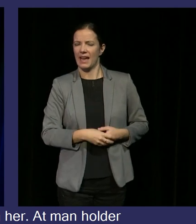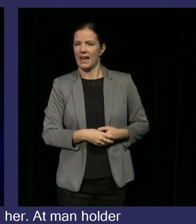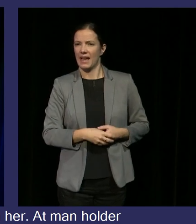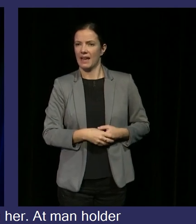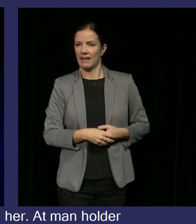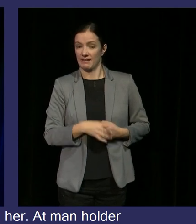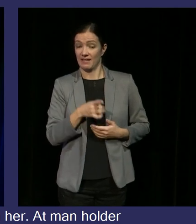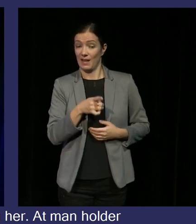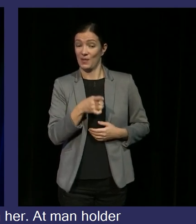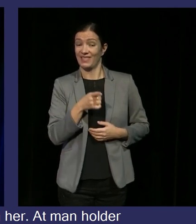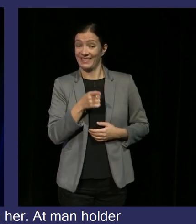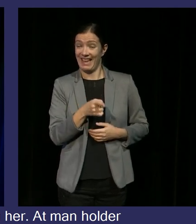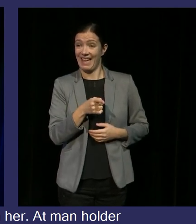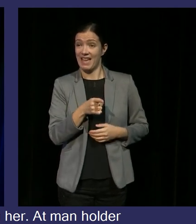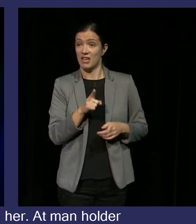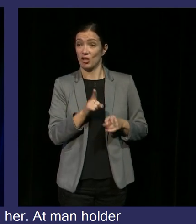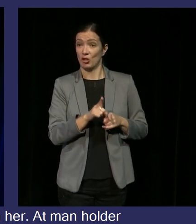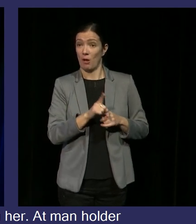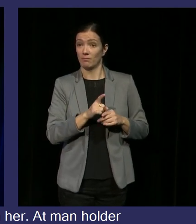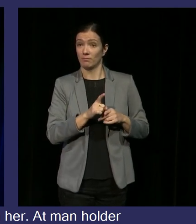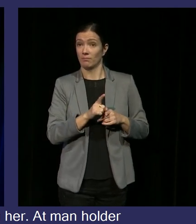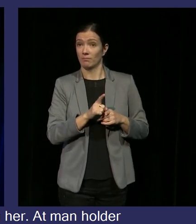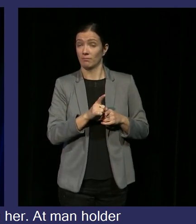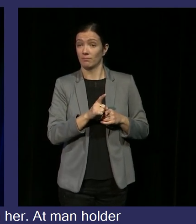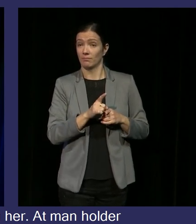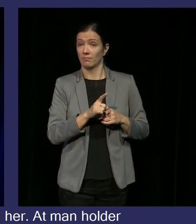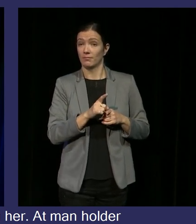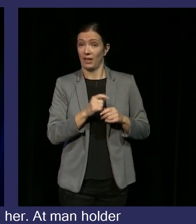det jo egentlig det som skaper de